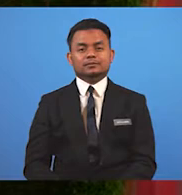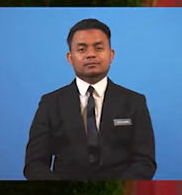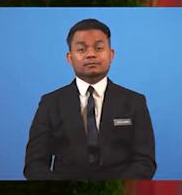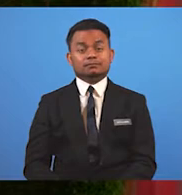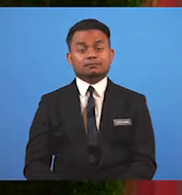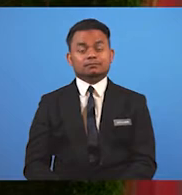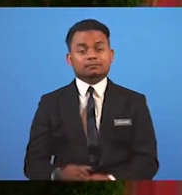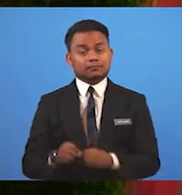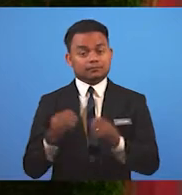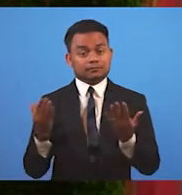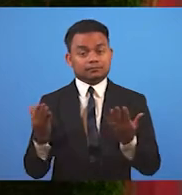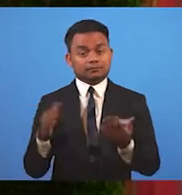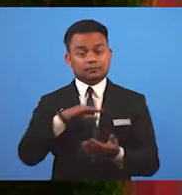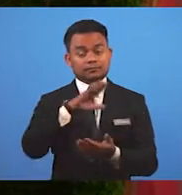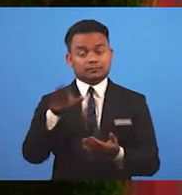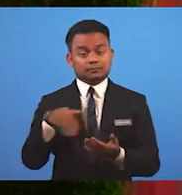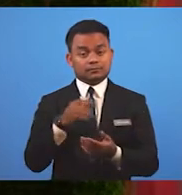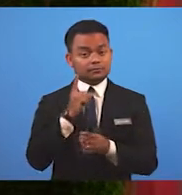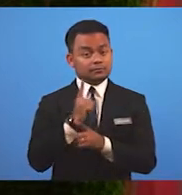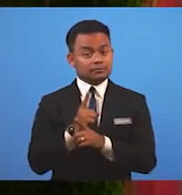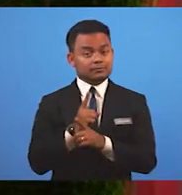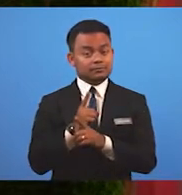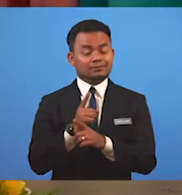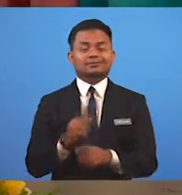Macam mana? Adakah semua pelajar dapat menjawab dengan betul?